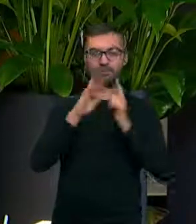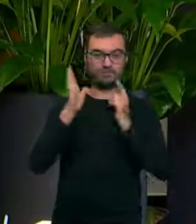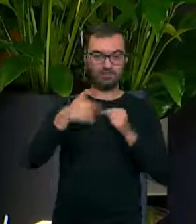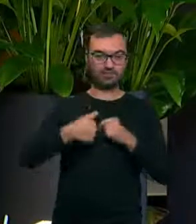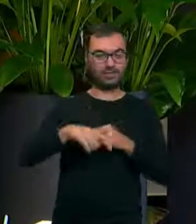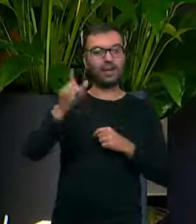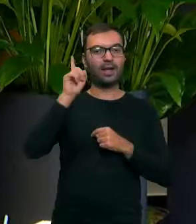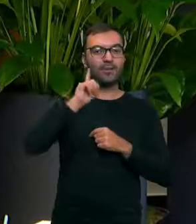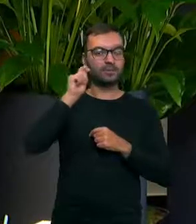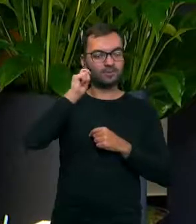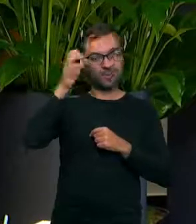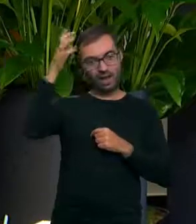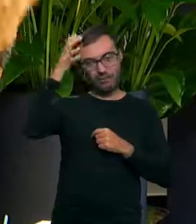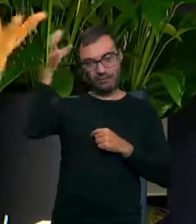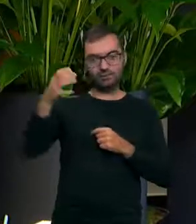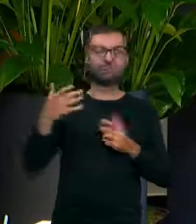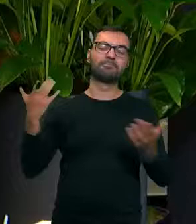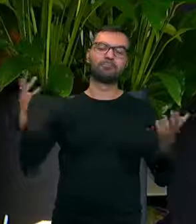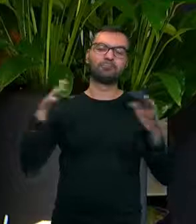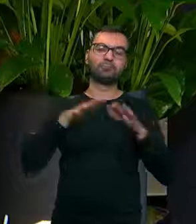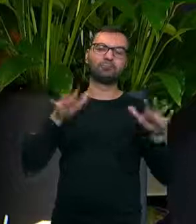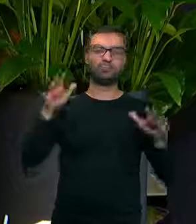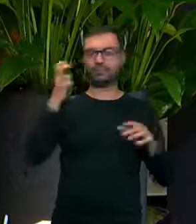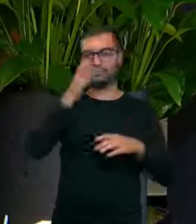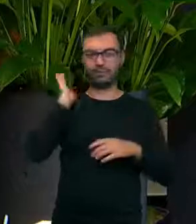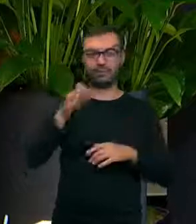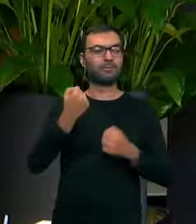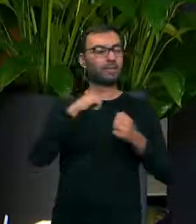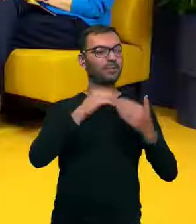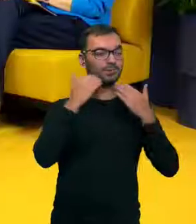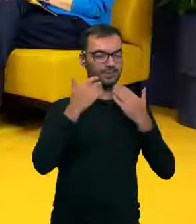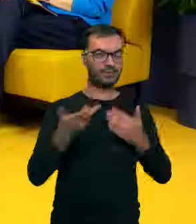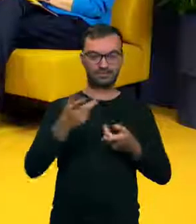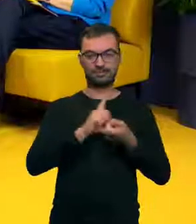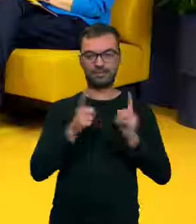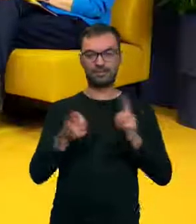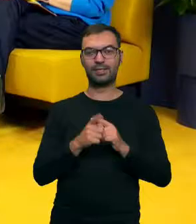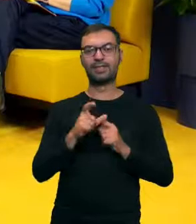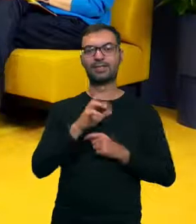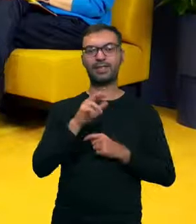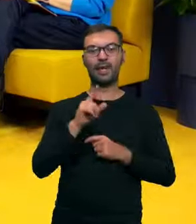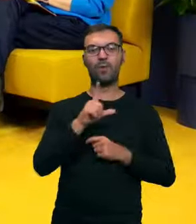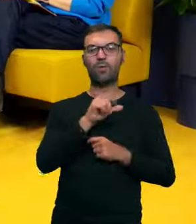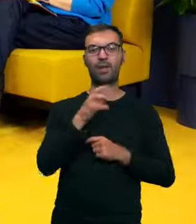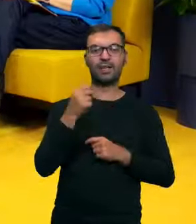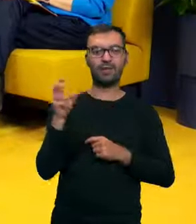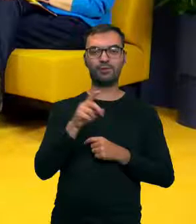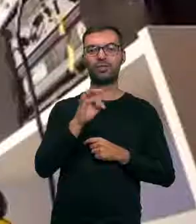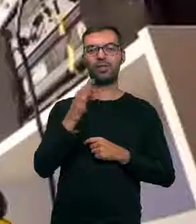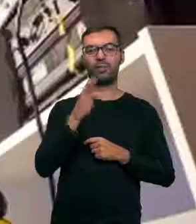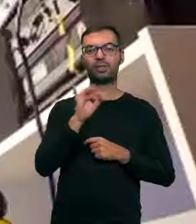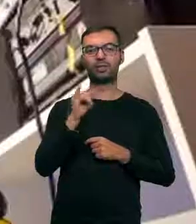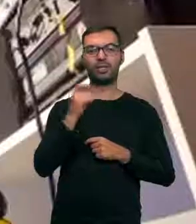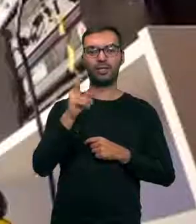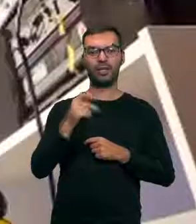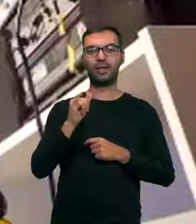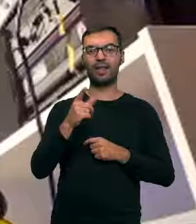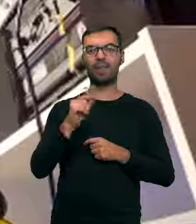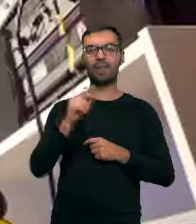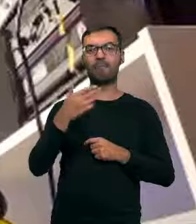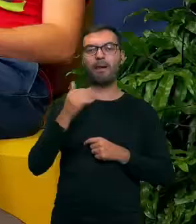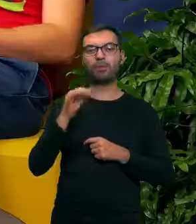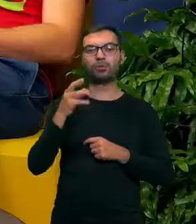autorzy, autorki. Bardzo dużo będzie się działo. Bardzo panom dziękuję za spotkanie. Cezary Łazarewicz, Tomasz Ziętek, Jan